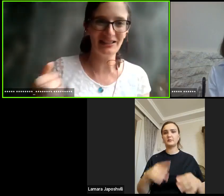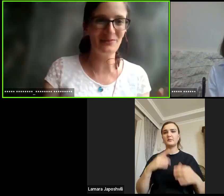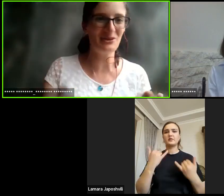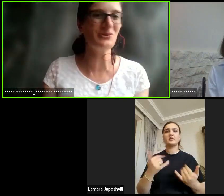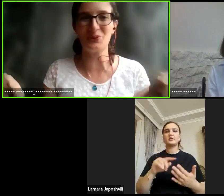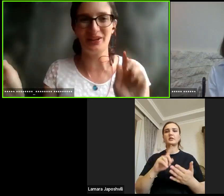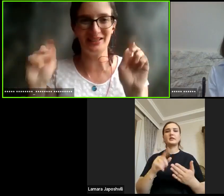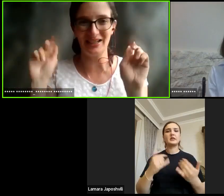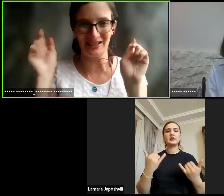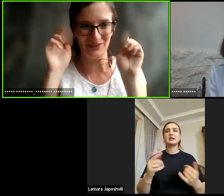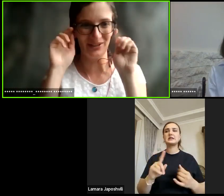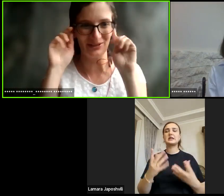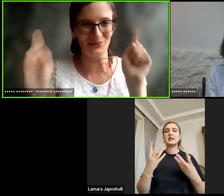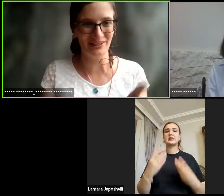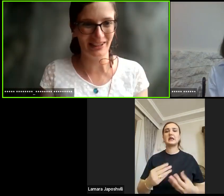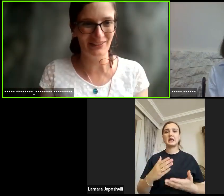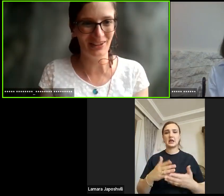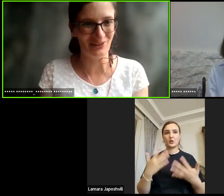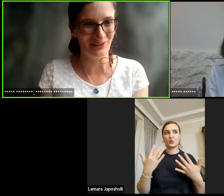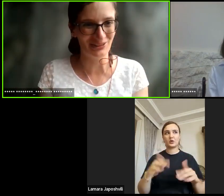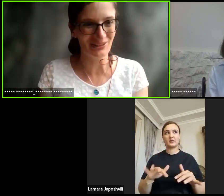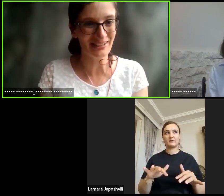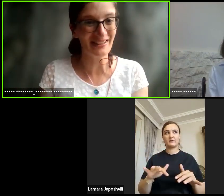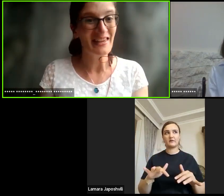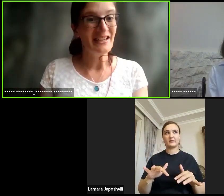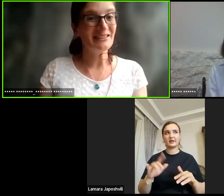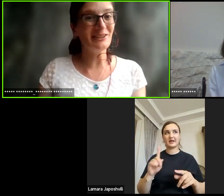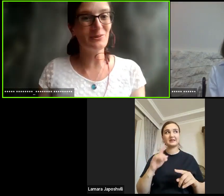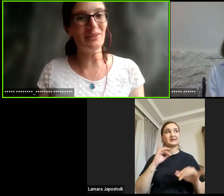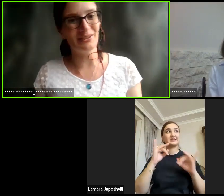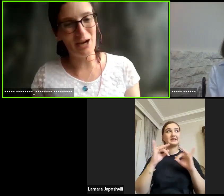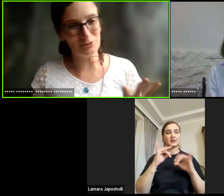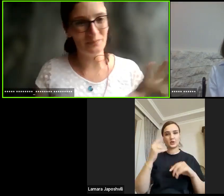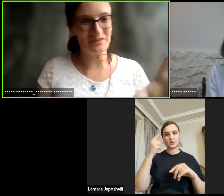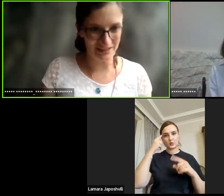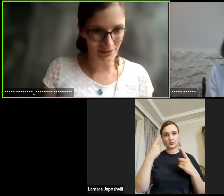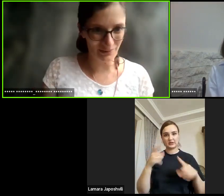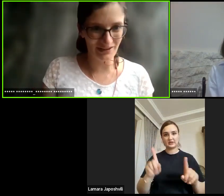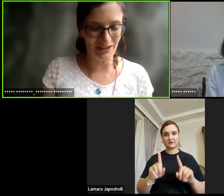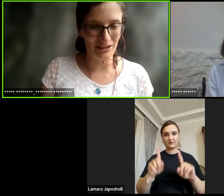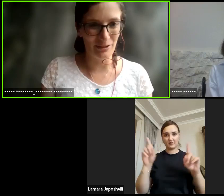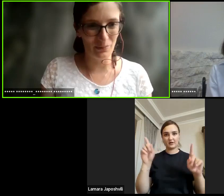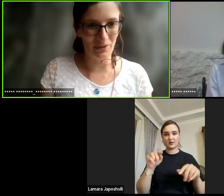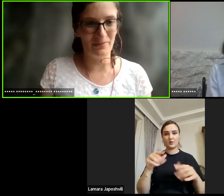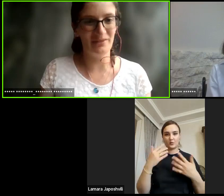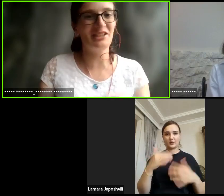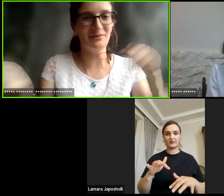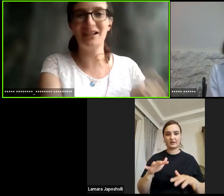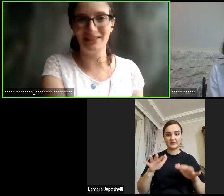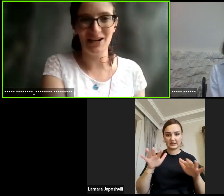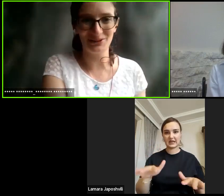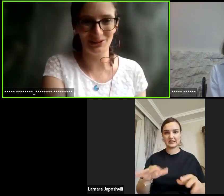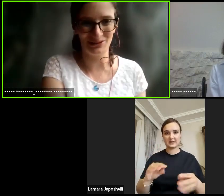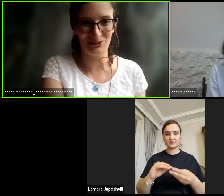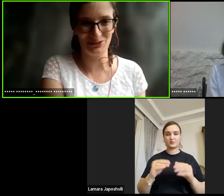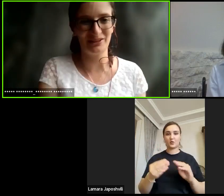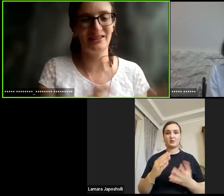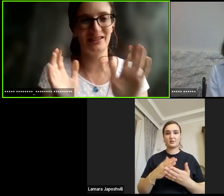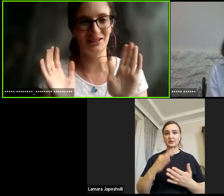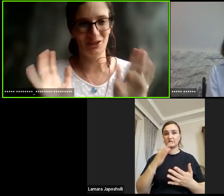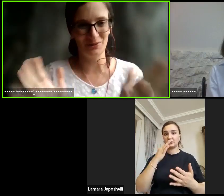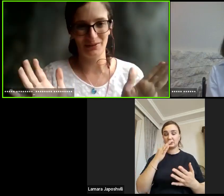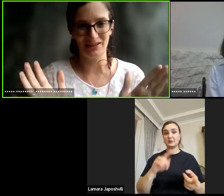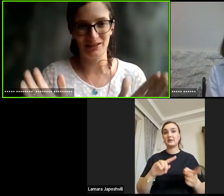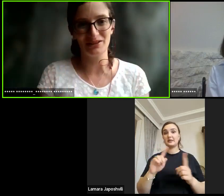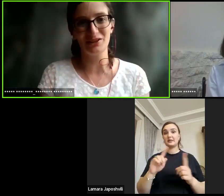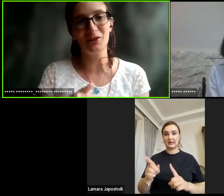საიდან გზანდებით, უკვე იკარგება ეს ყურადღება, კონტროლი და უკვე აქვთ წაქცევის პრობლემები და შემდეგ გადააქვთ სწორად. ესე